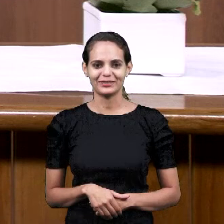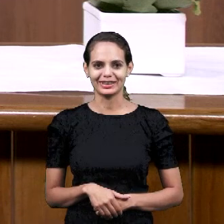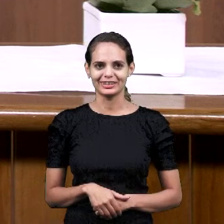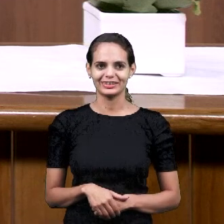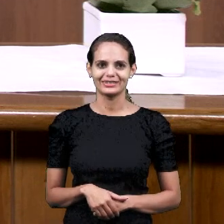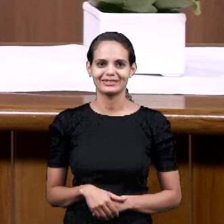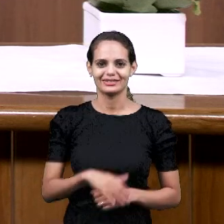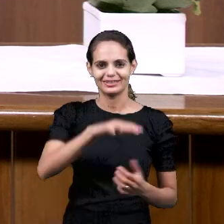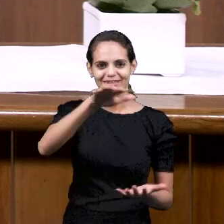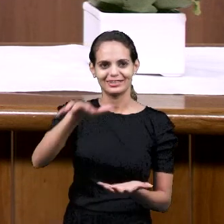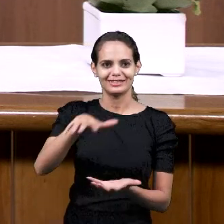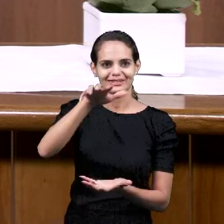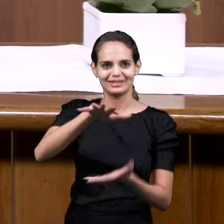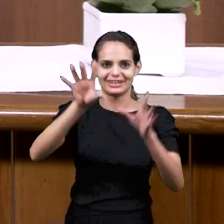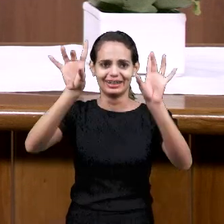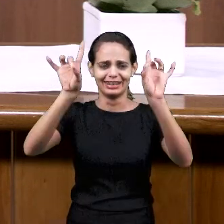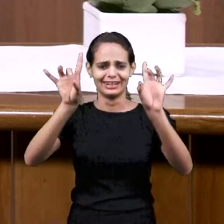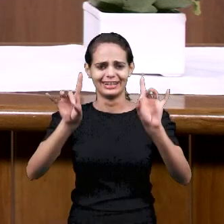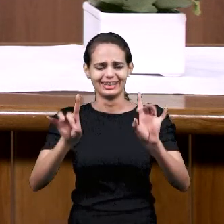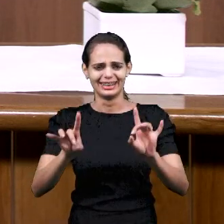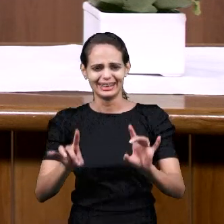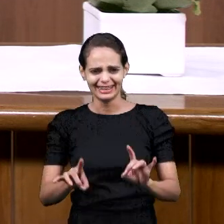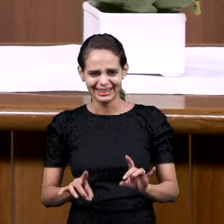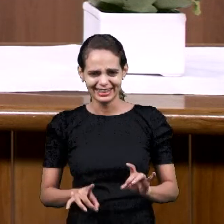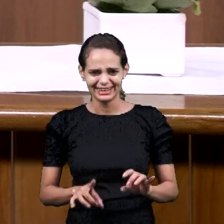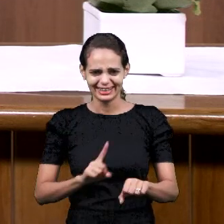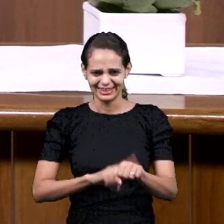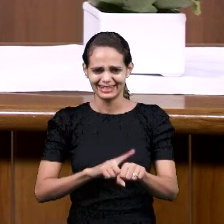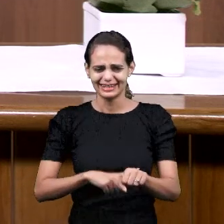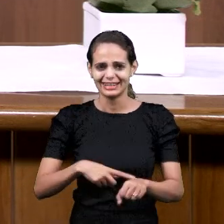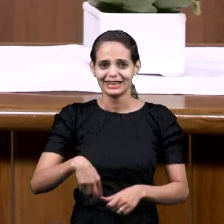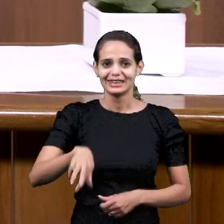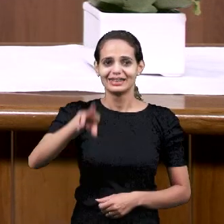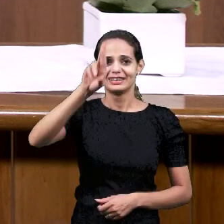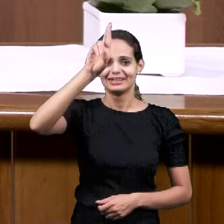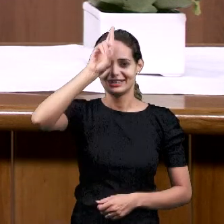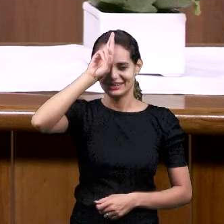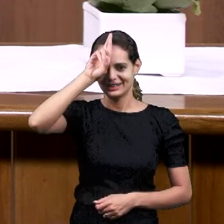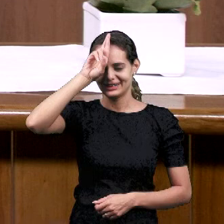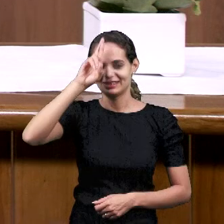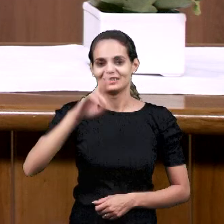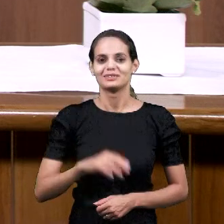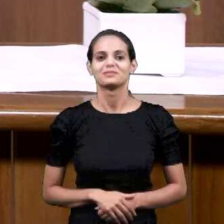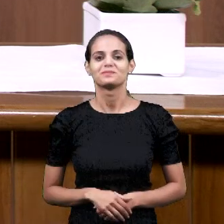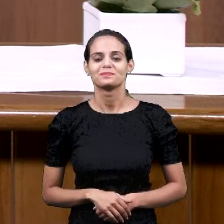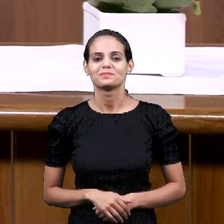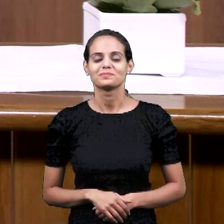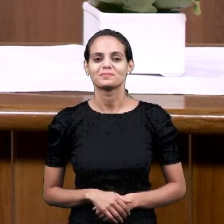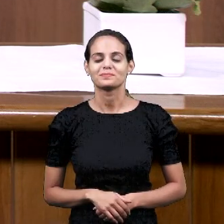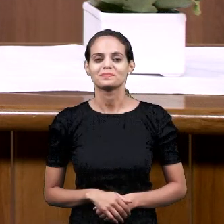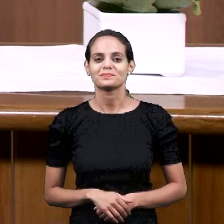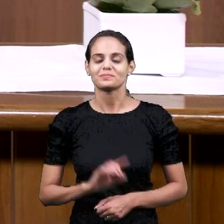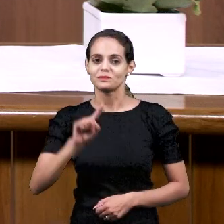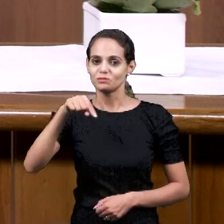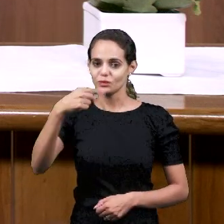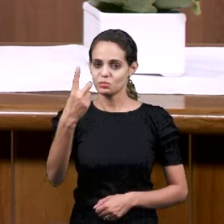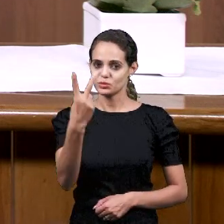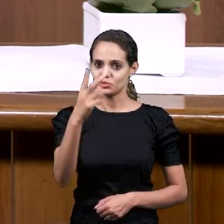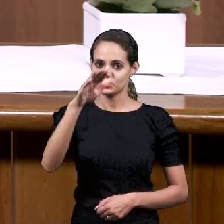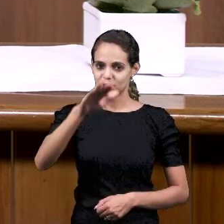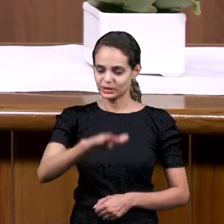transmission spéciale pour l'étranger, pasteur Jules Sourcose qui va conduire ce projet sur cette transmission. Après, à 14h